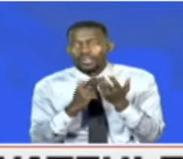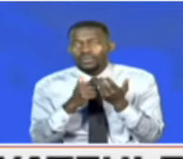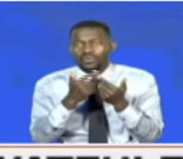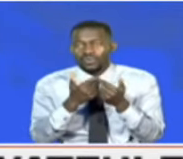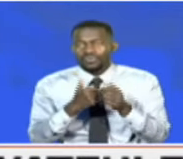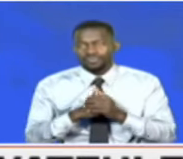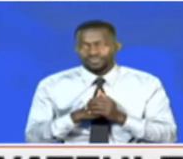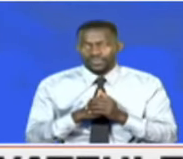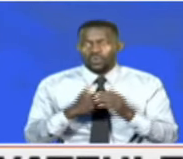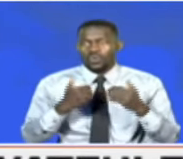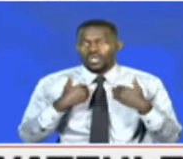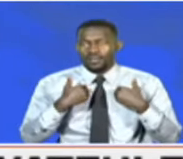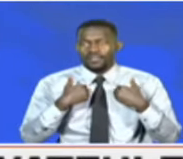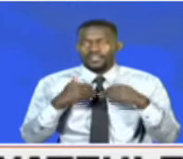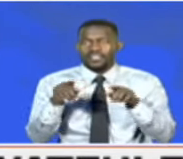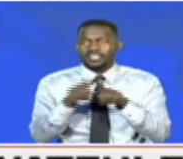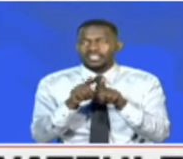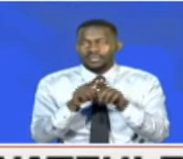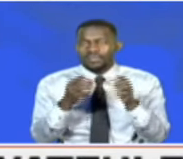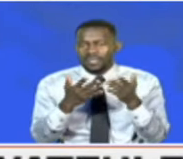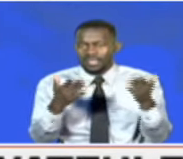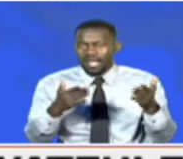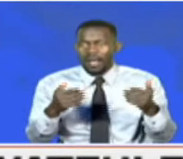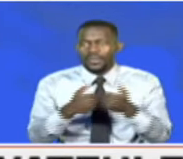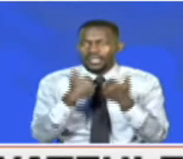thing happening year in, year out.